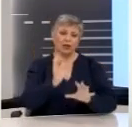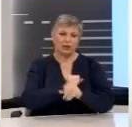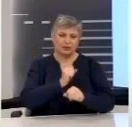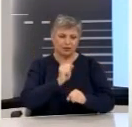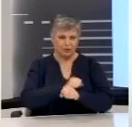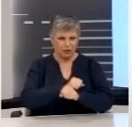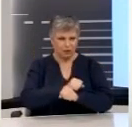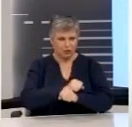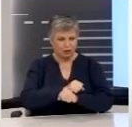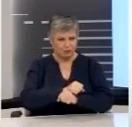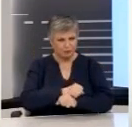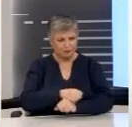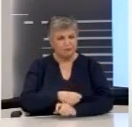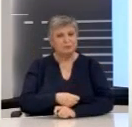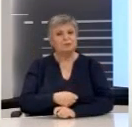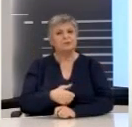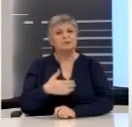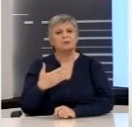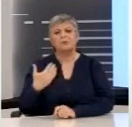Πριν από μερικές μέρες